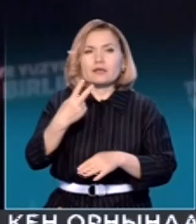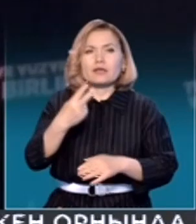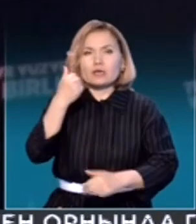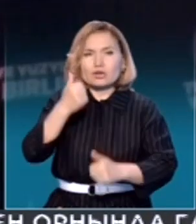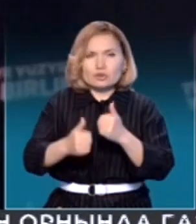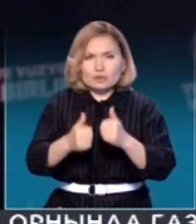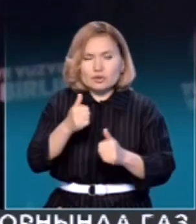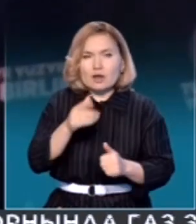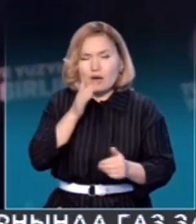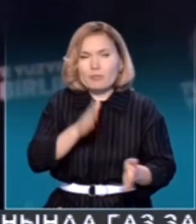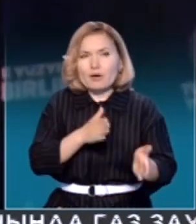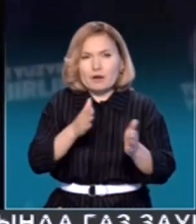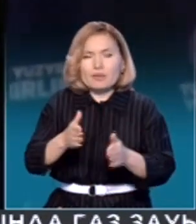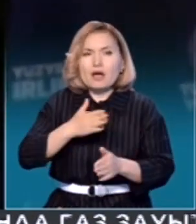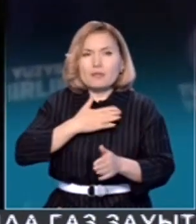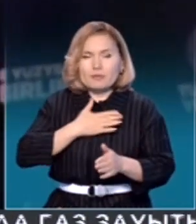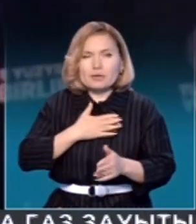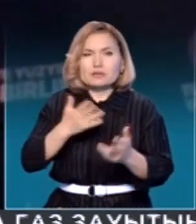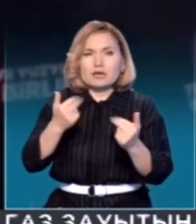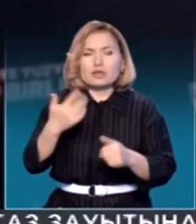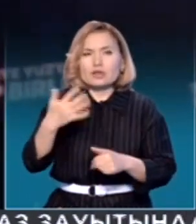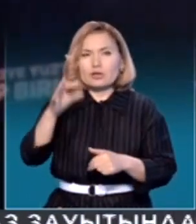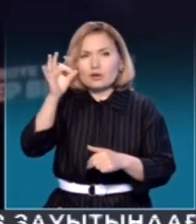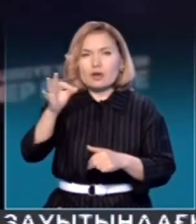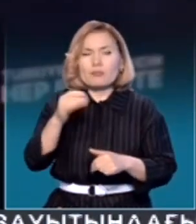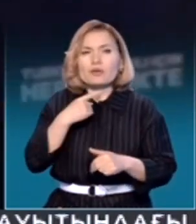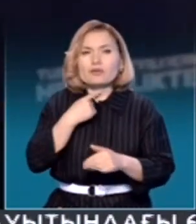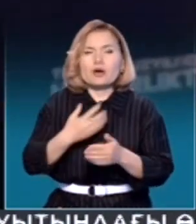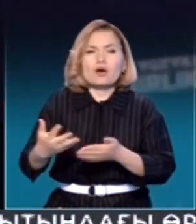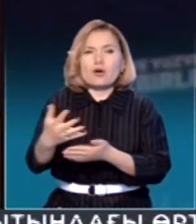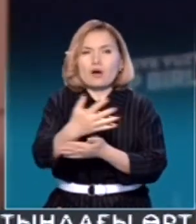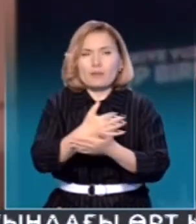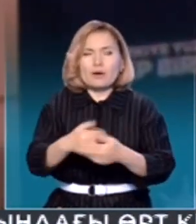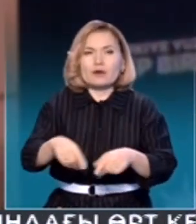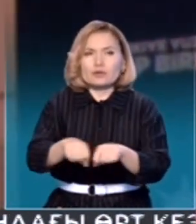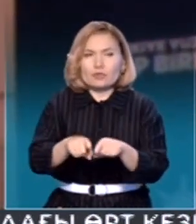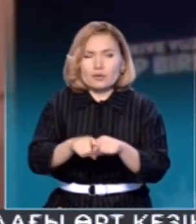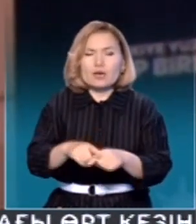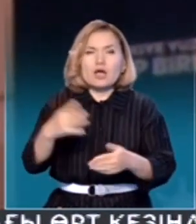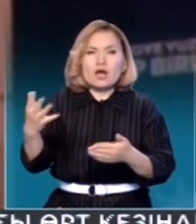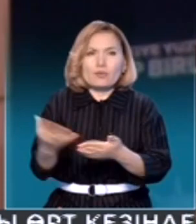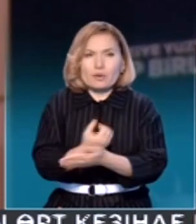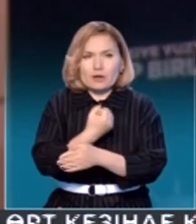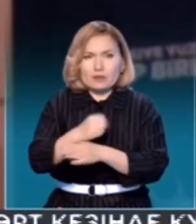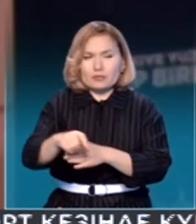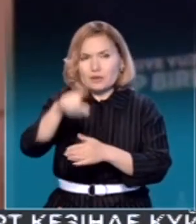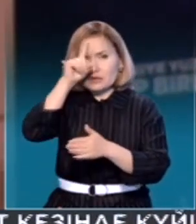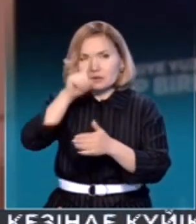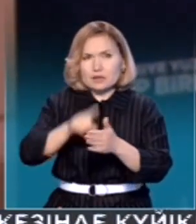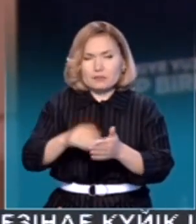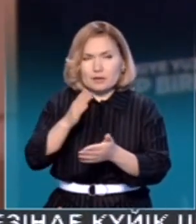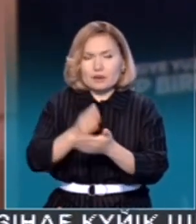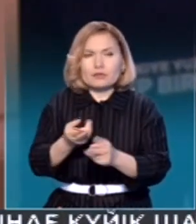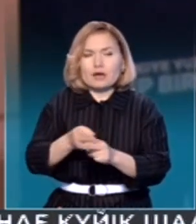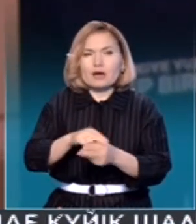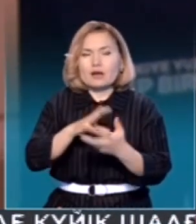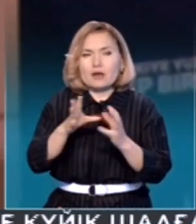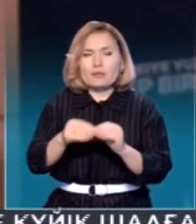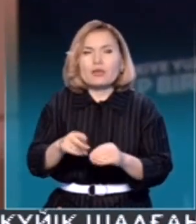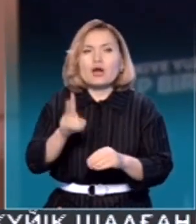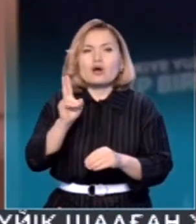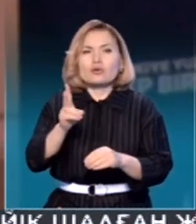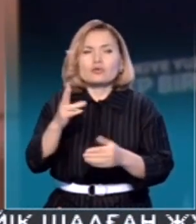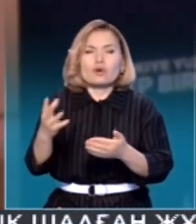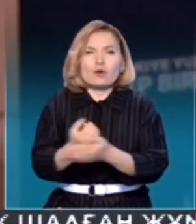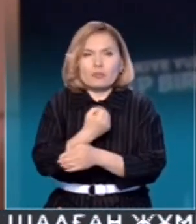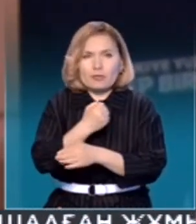қалуы болса, біз оған да разымыз. 50%-дан артық дауыс жинап, ол кезеңде де жеңіске жететінімізге сенімдімін. Қай үміткерді қолдаса